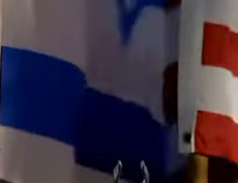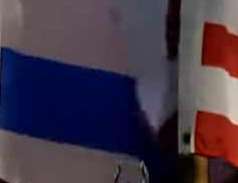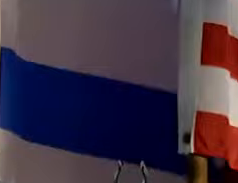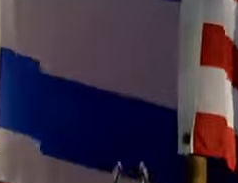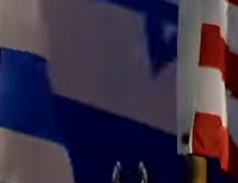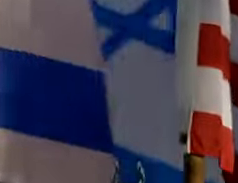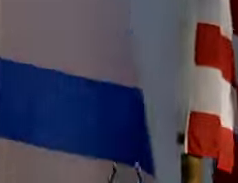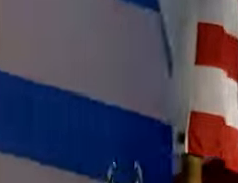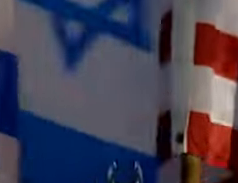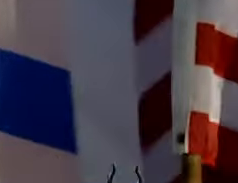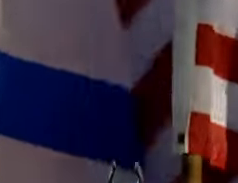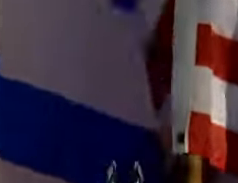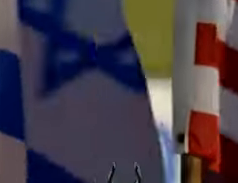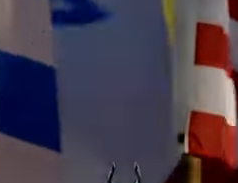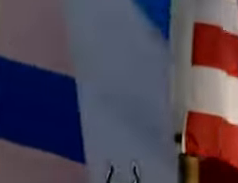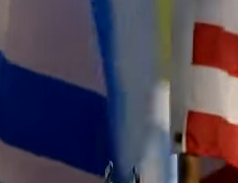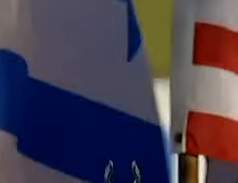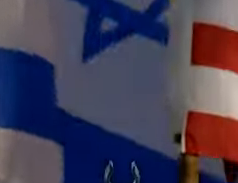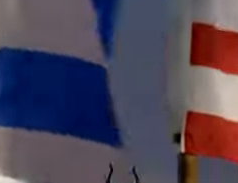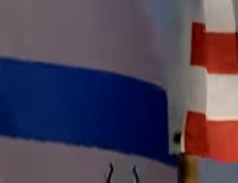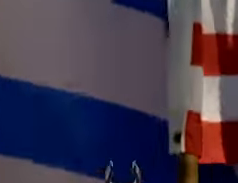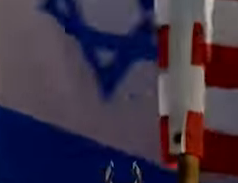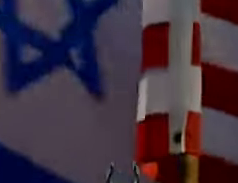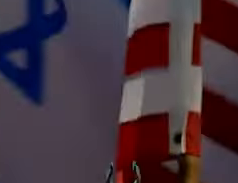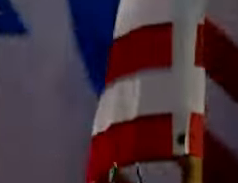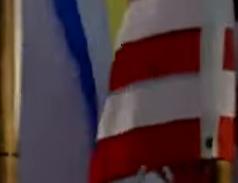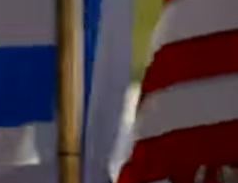שנזכה להיות כאיש אחד בלב אחד לנצח.